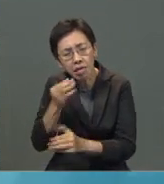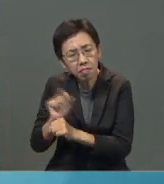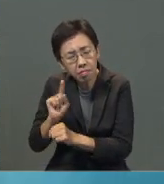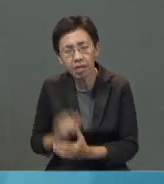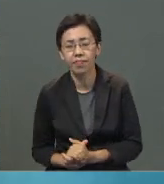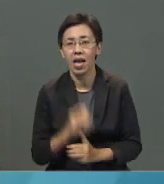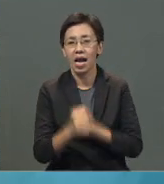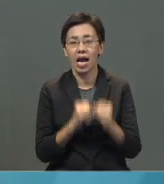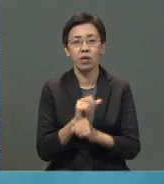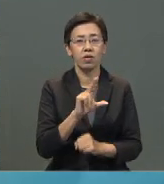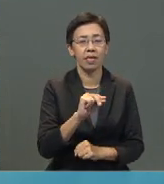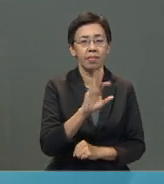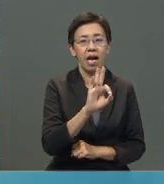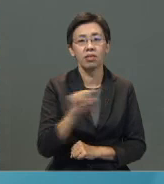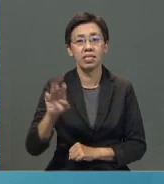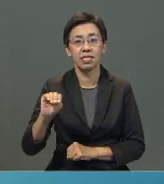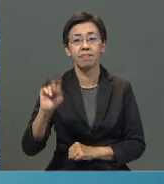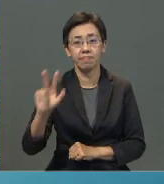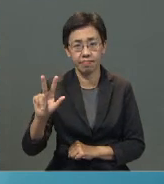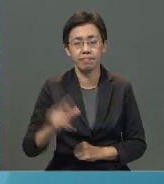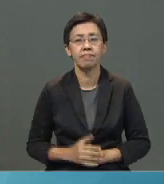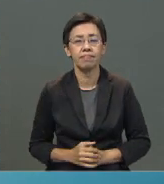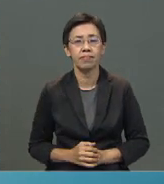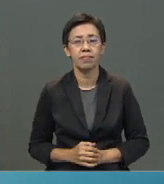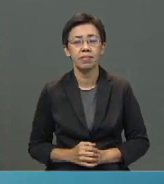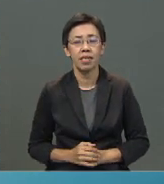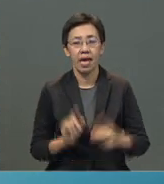นะครับแล้วก็อีกหนึ่งนั้นยังอยู่ในขั้นของการสอบสวนอยู่อายุอยู่ในช่วงระหว่าง39-40 3